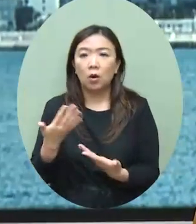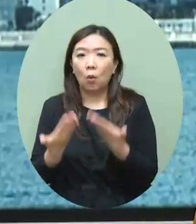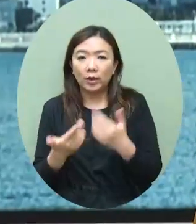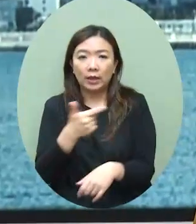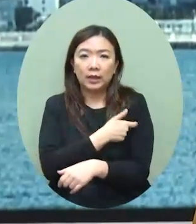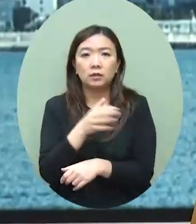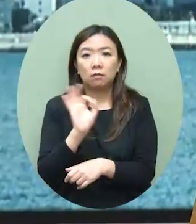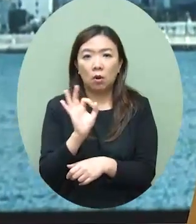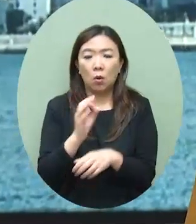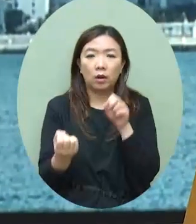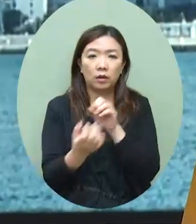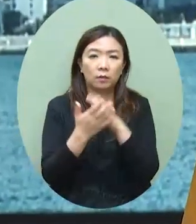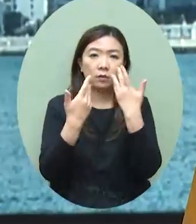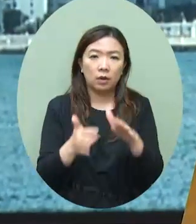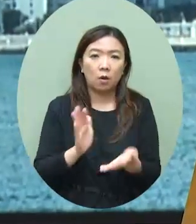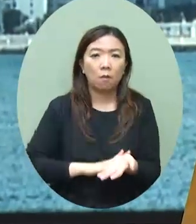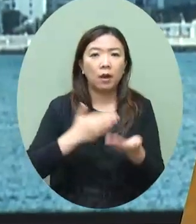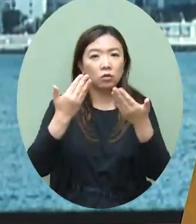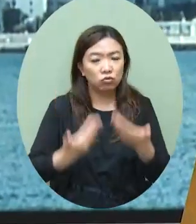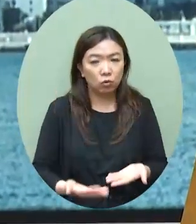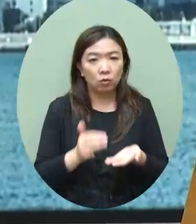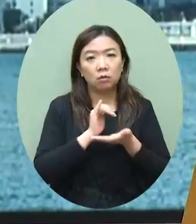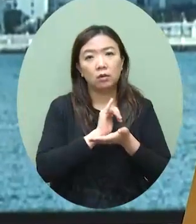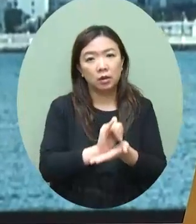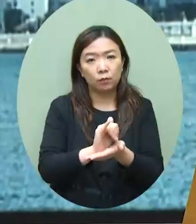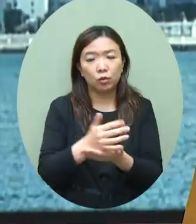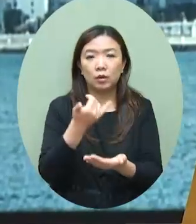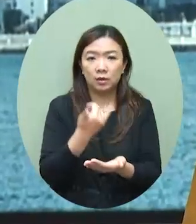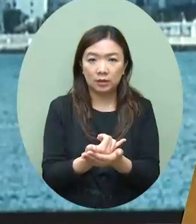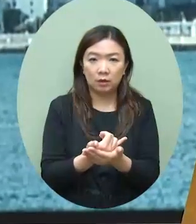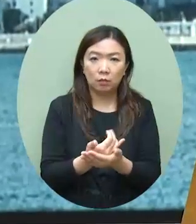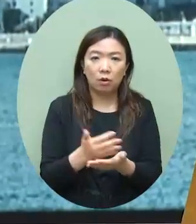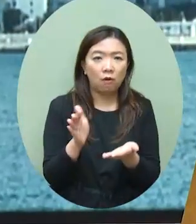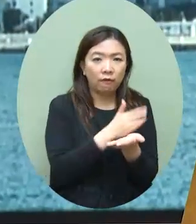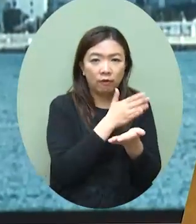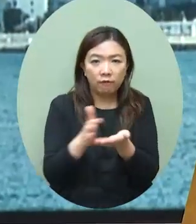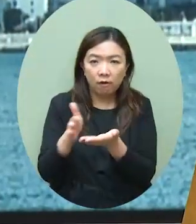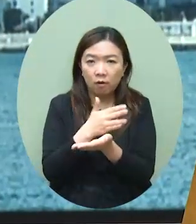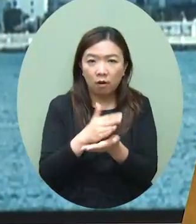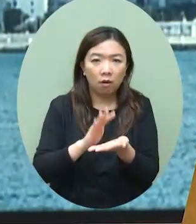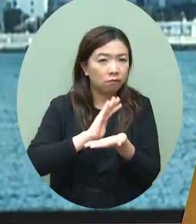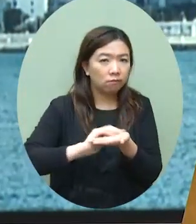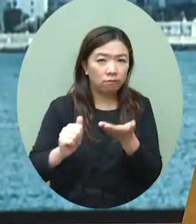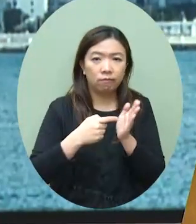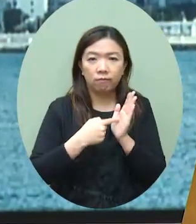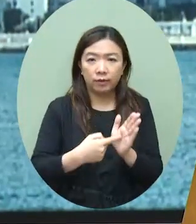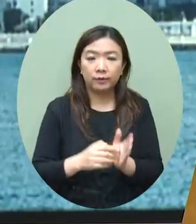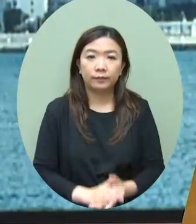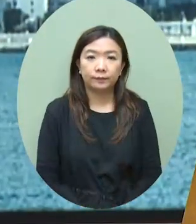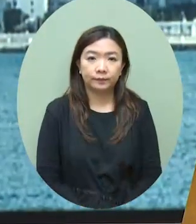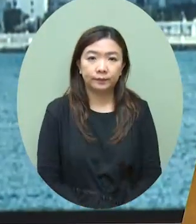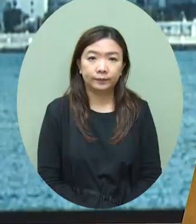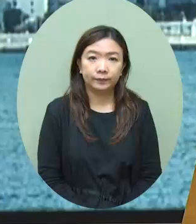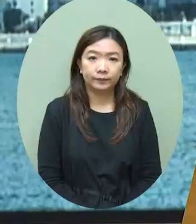喺感染之後出現重症、入院同埋死亡嘅分別係非常之明顯嘅嚇。咁